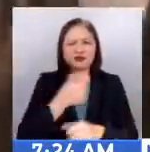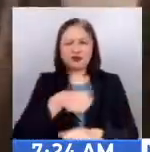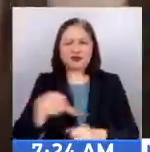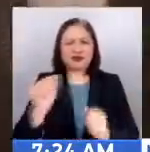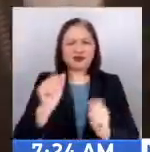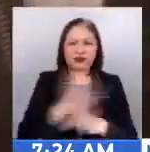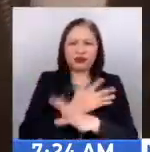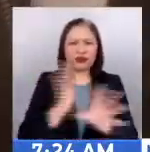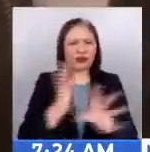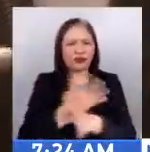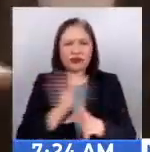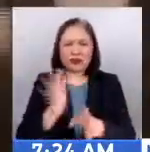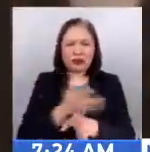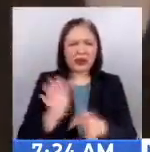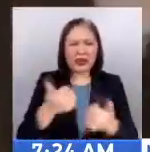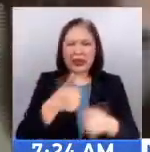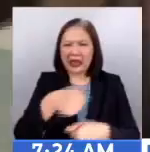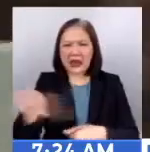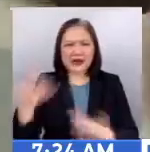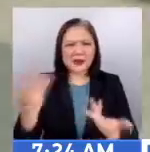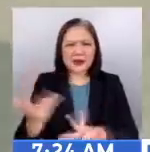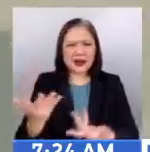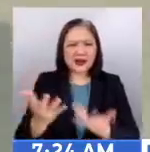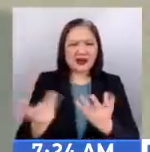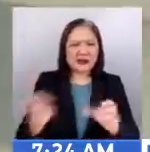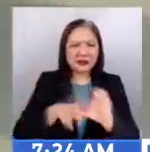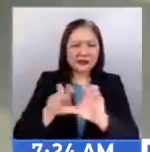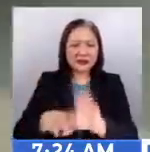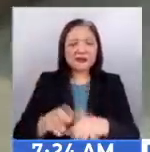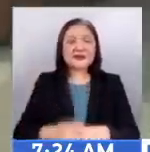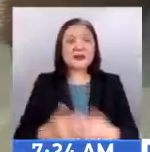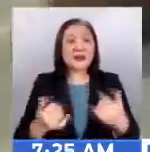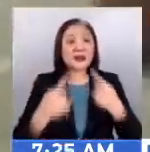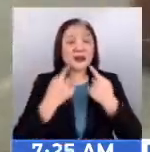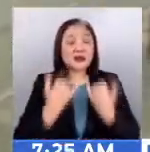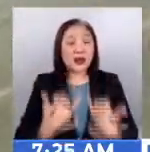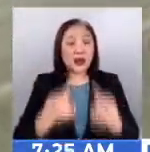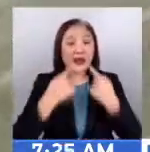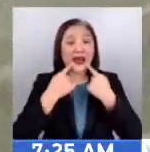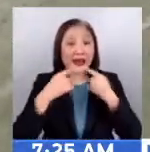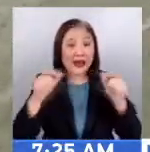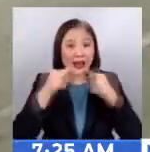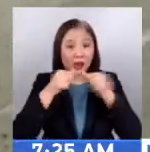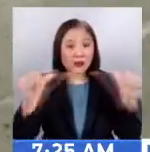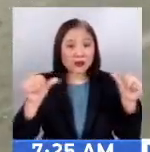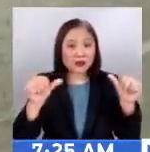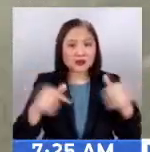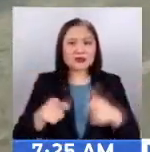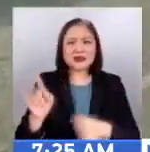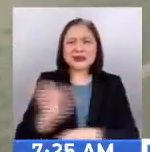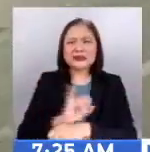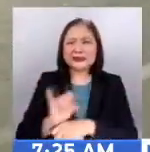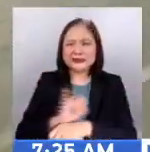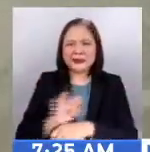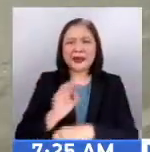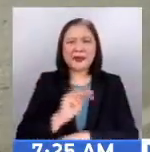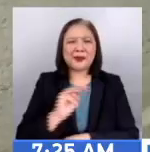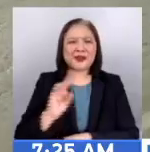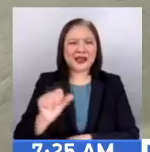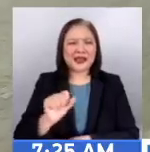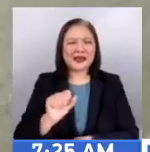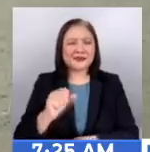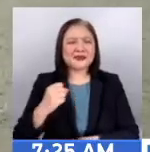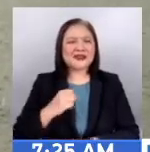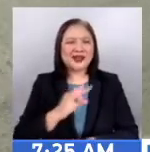saan man sila po pwedeng makasakay. Pero ina-announce na ngayon ng napakasipag na MMDA personnel dito, no,